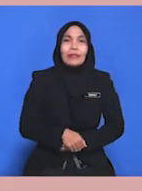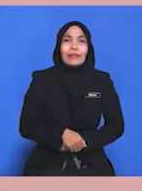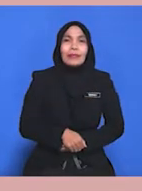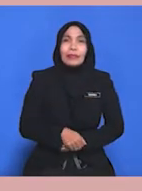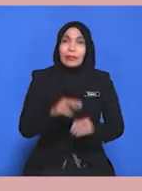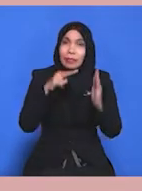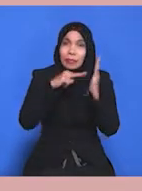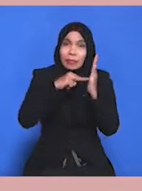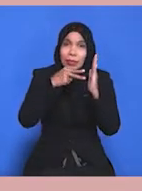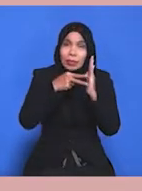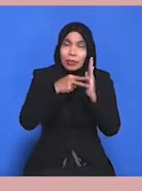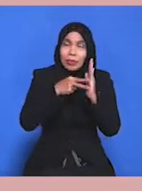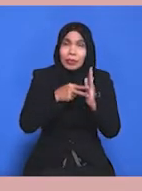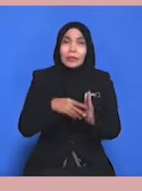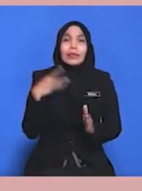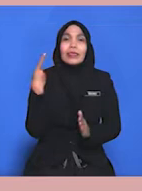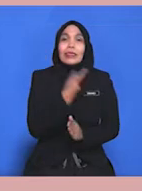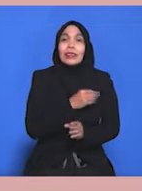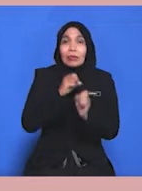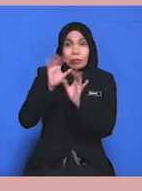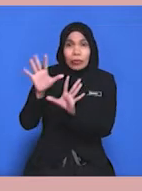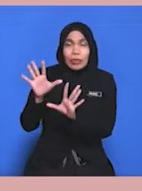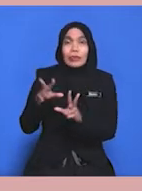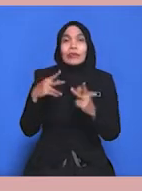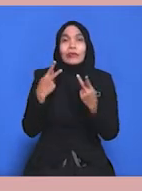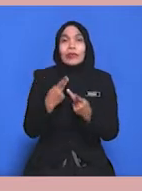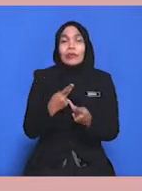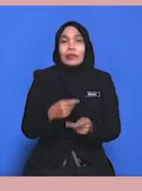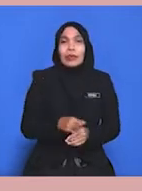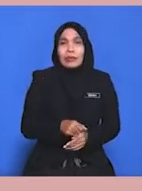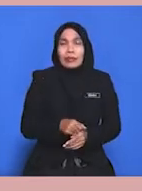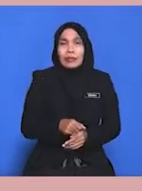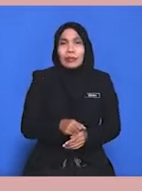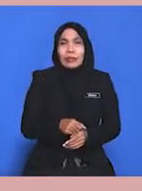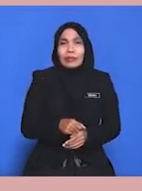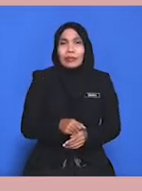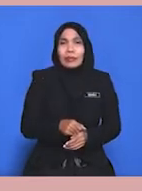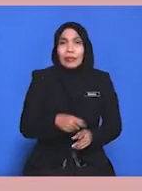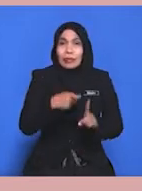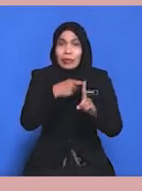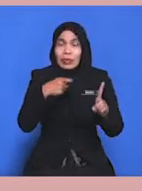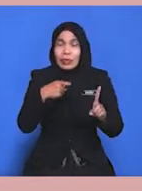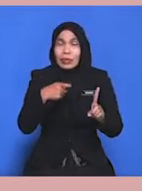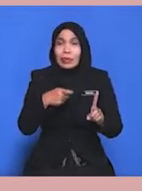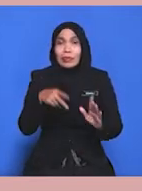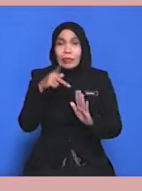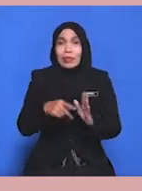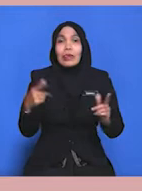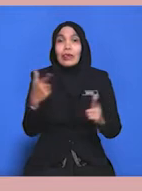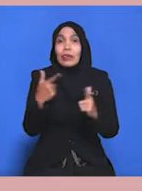Knockout bermaksud kita menyingkirkan pasukan atau peserta dari persaingan